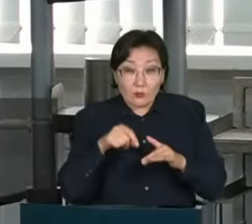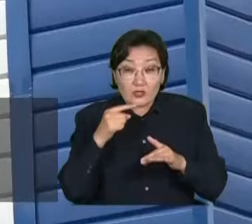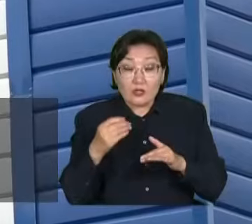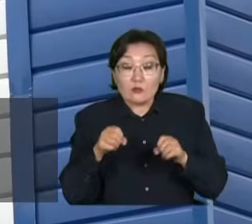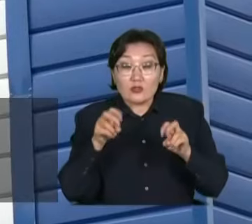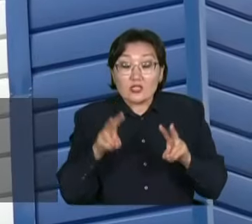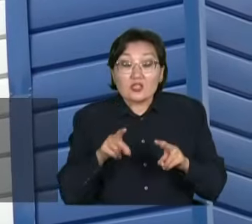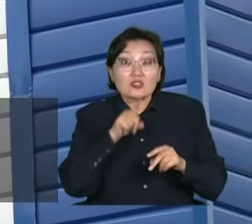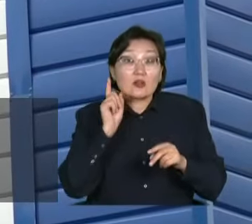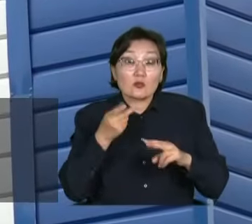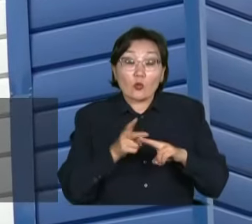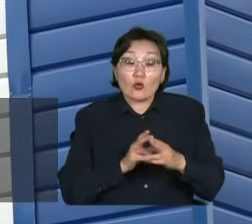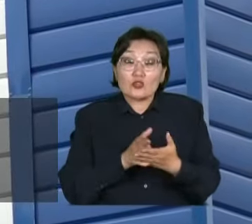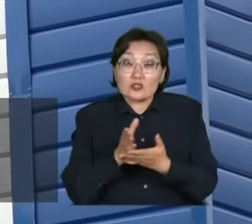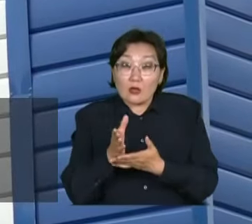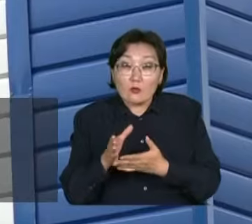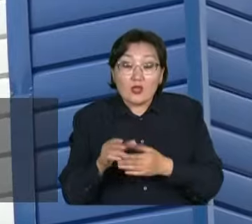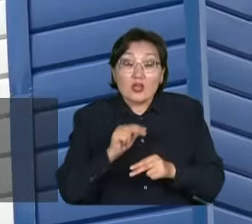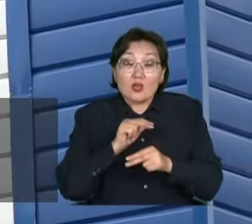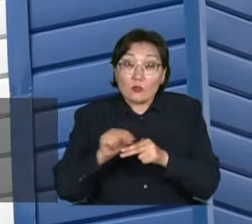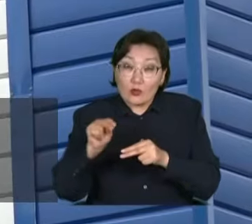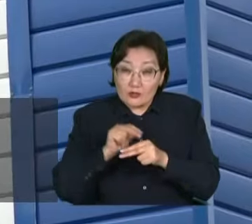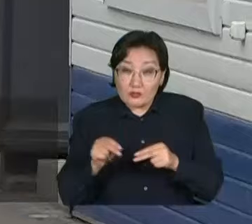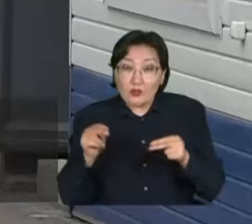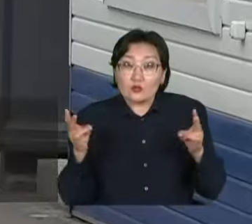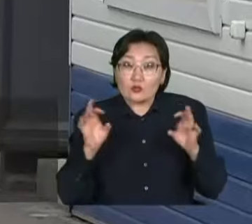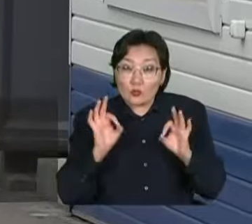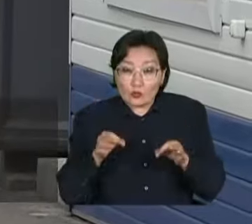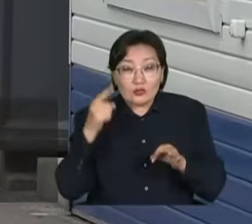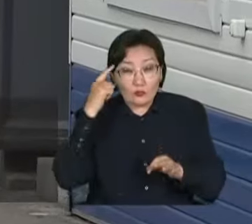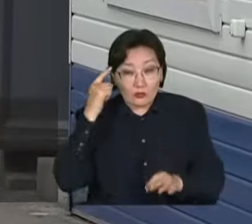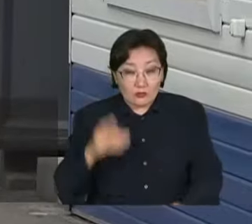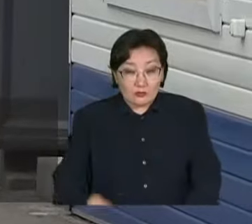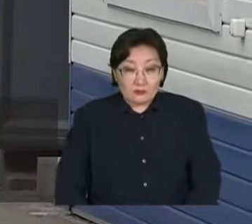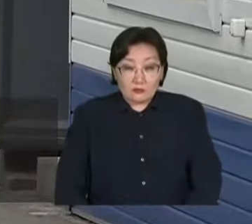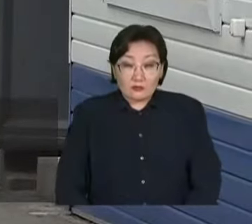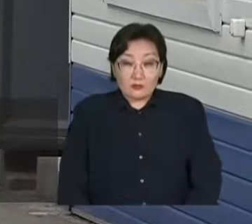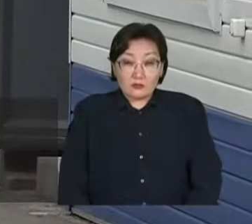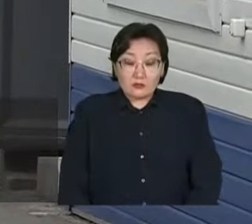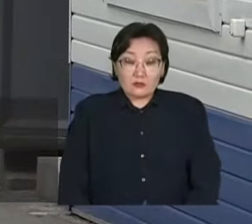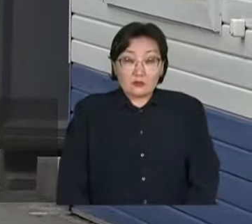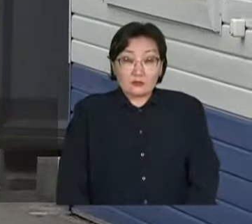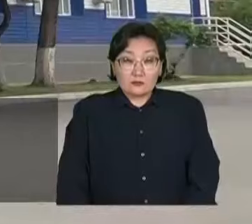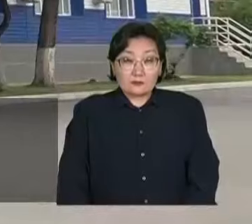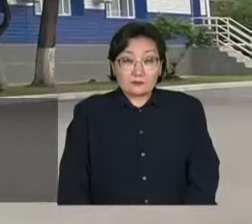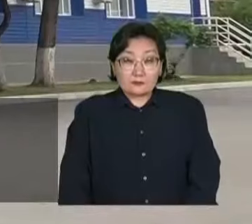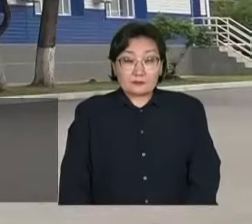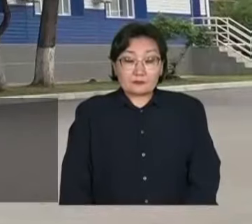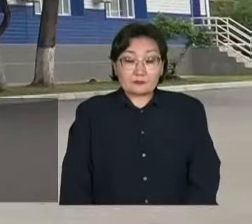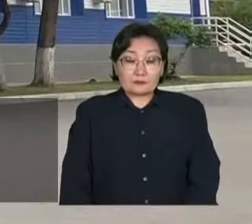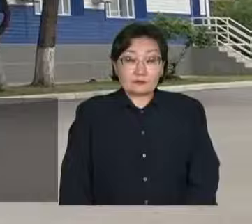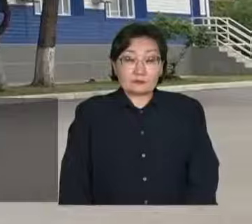маман жастарды осы бағытқа барынша баулсақ деп отыр. Әйгерім Пернебек, Айғаным Ахунбай, Сағынғали Мұңайтпасов,